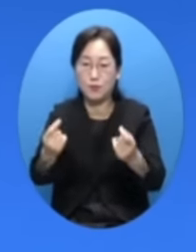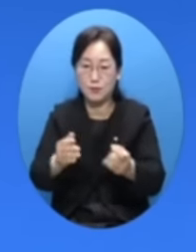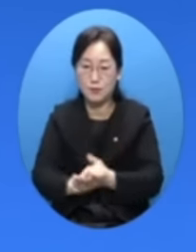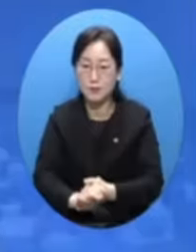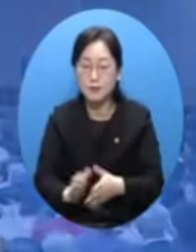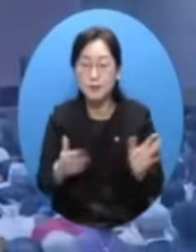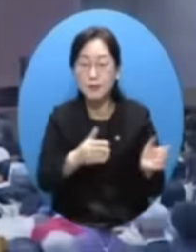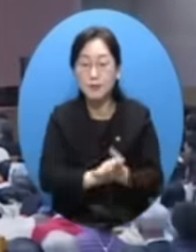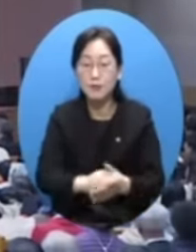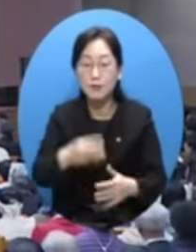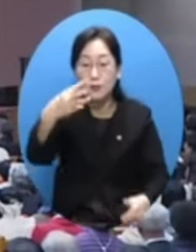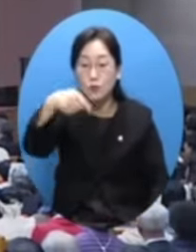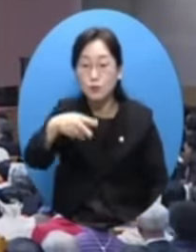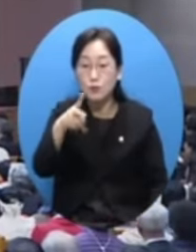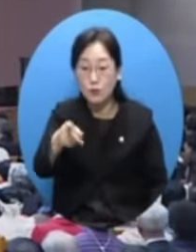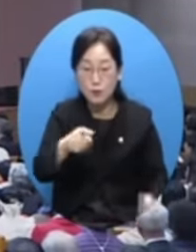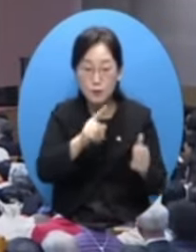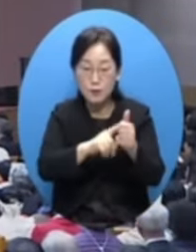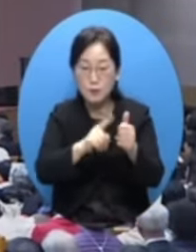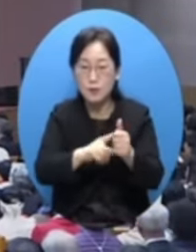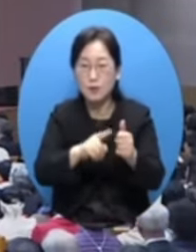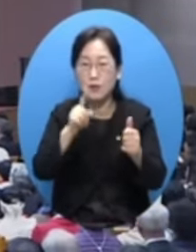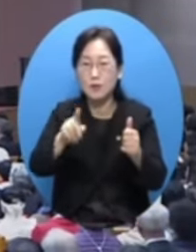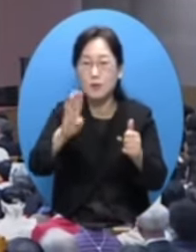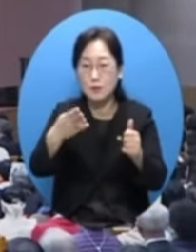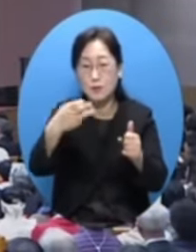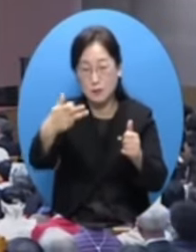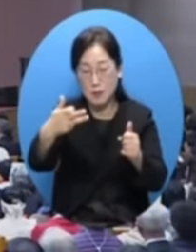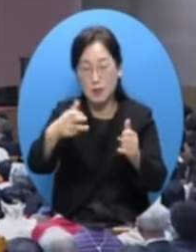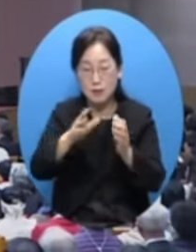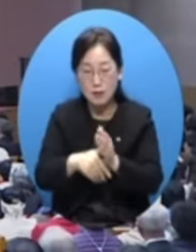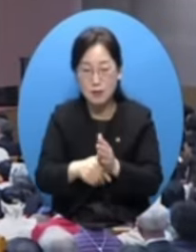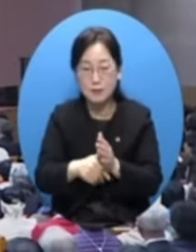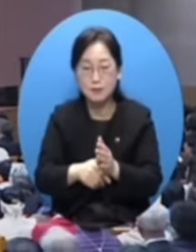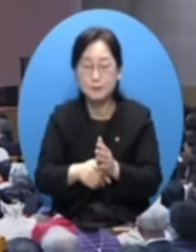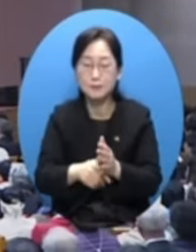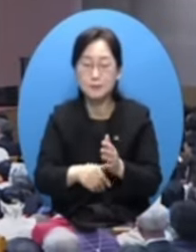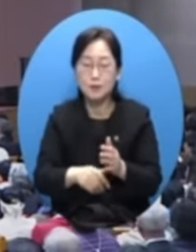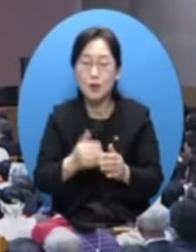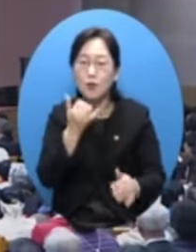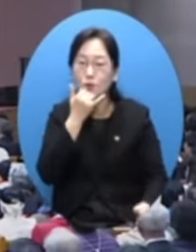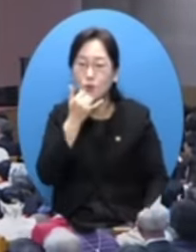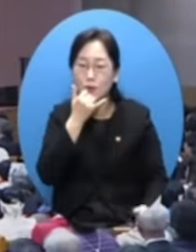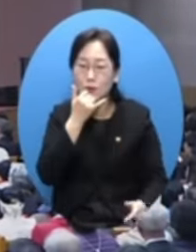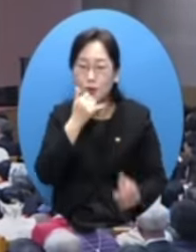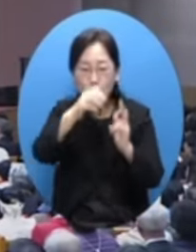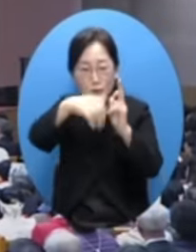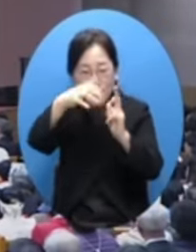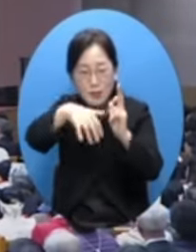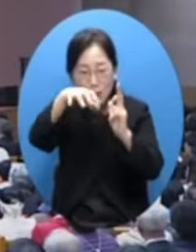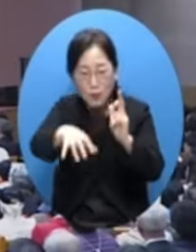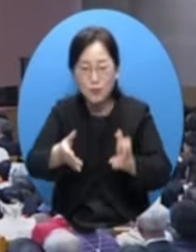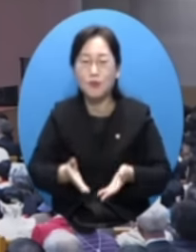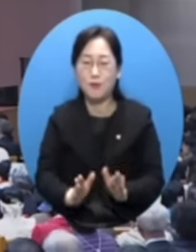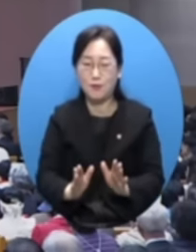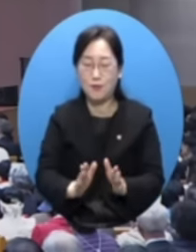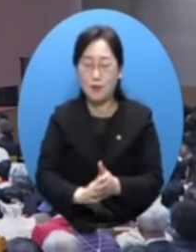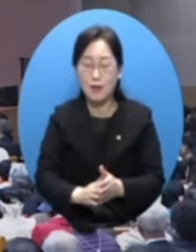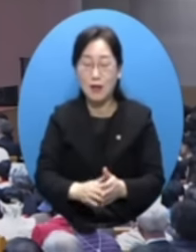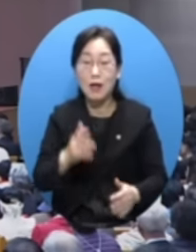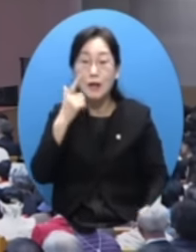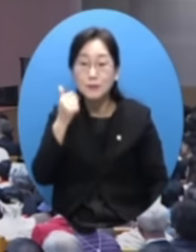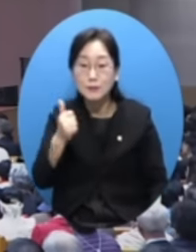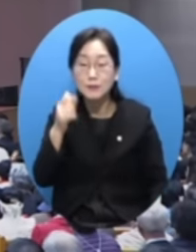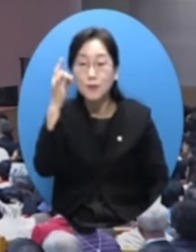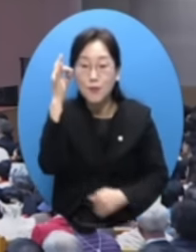루터는 1483년 11월 10일 독일의 광산지대에서 태어났는데 아버지 한스 루터는